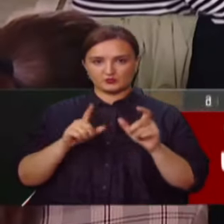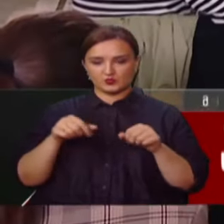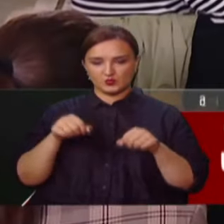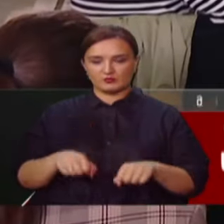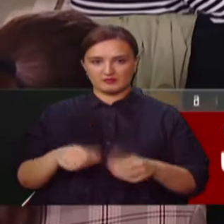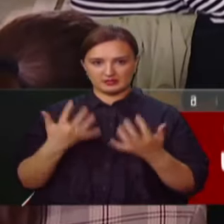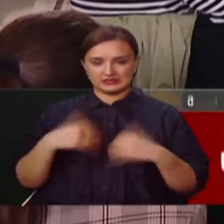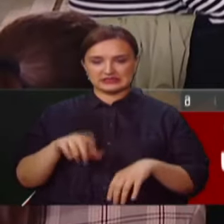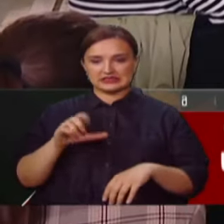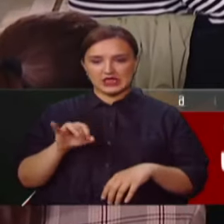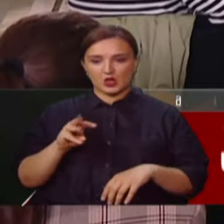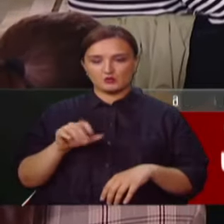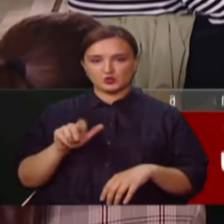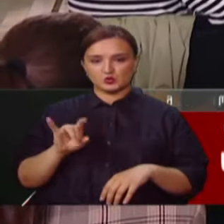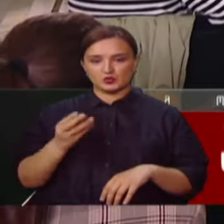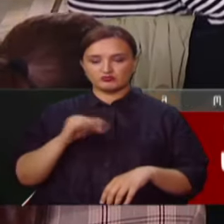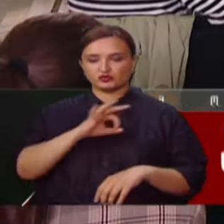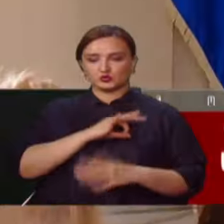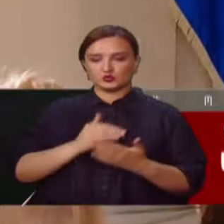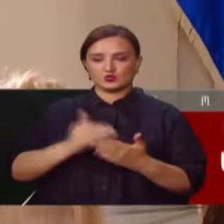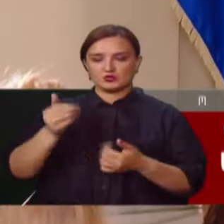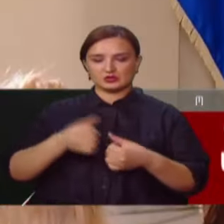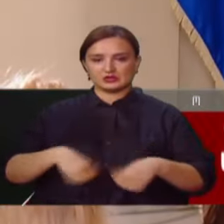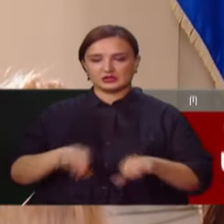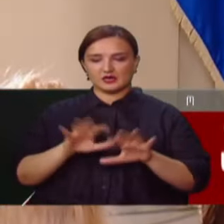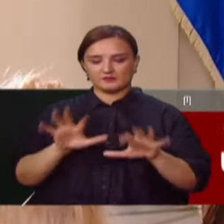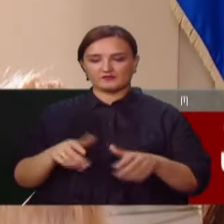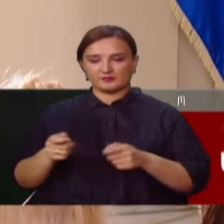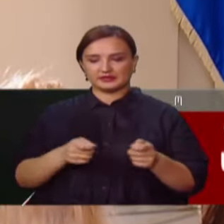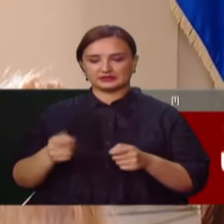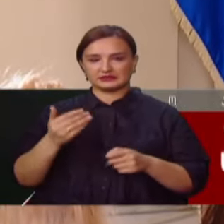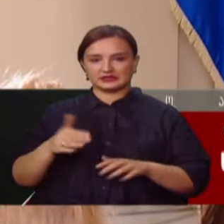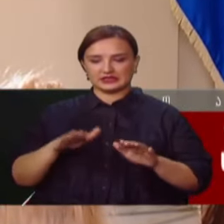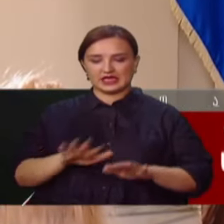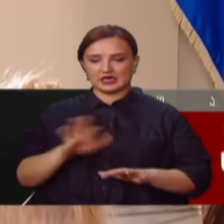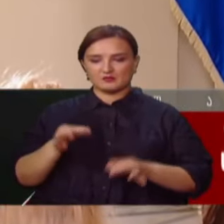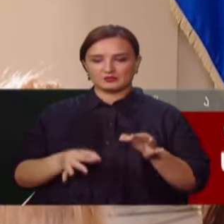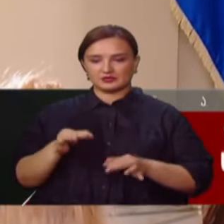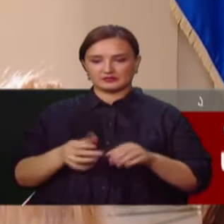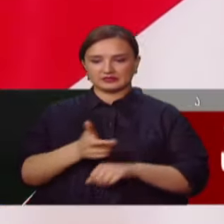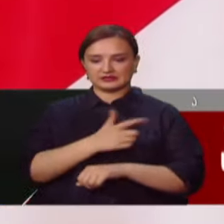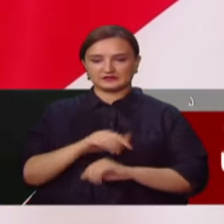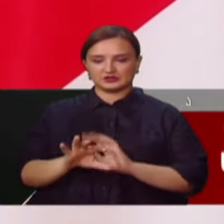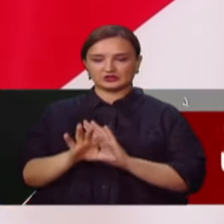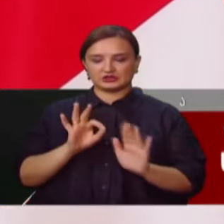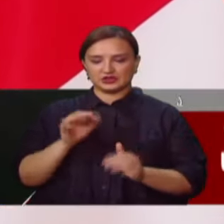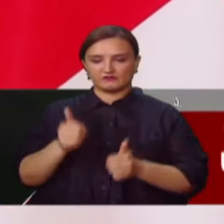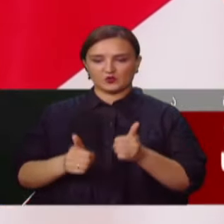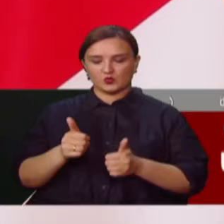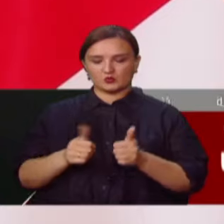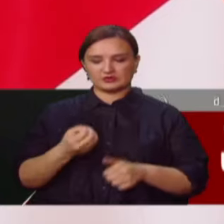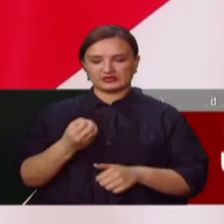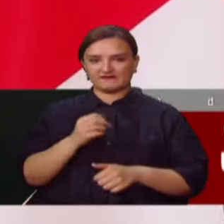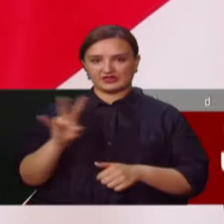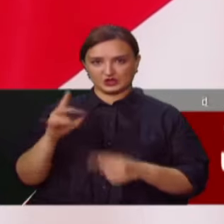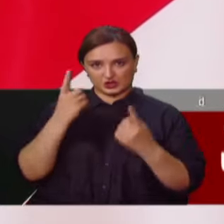უფლება. სალომე ზურაბიშვილმა იუსტიციის უმაღლეს საბჭოში პრეზიდენტის კვოტით არამოსამართლე წევრის შესარჩევად კონკურსი